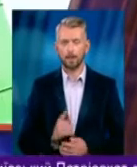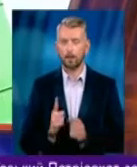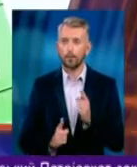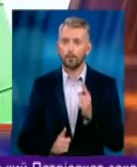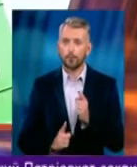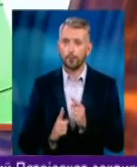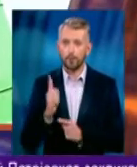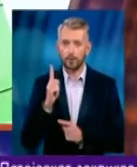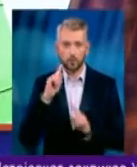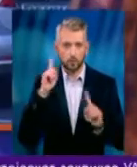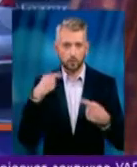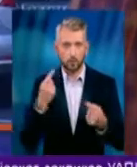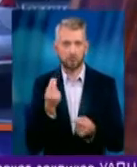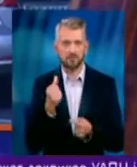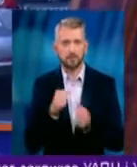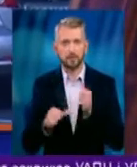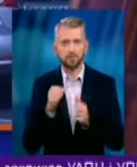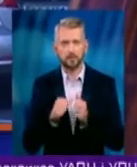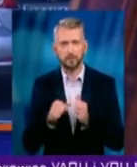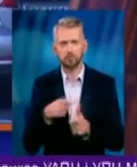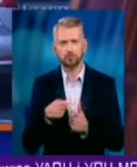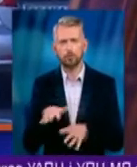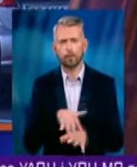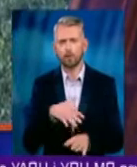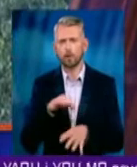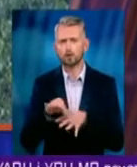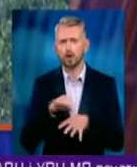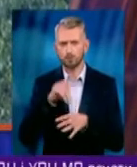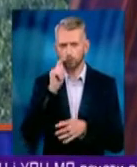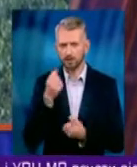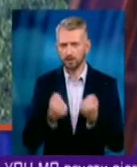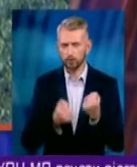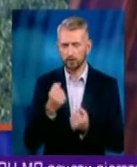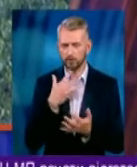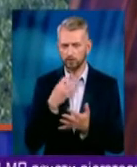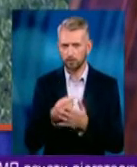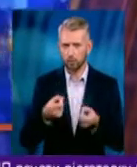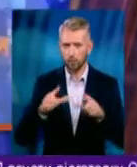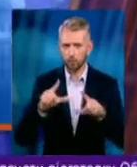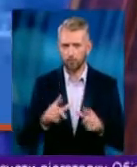Рвуться вгору, як бамбук, ціни на бензин. Чи довго катуватимуть українських водіїв своїм ростом?